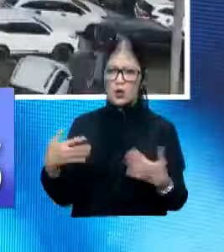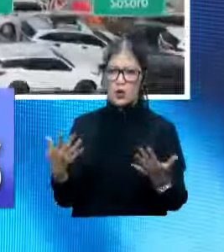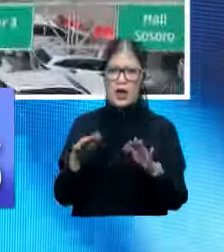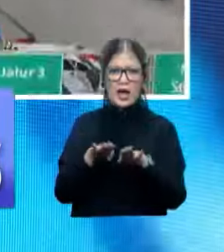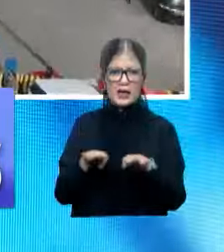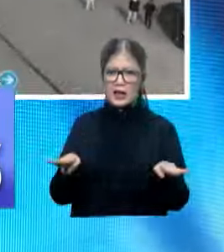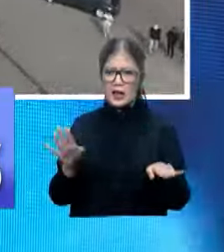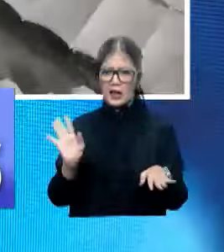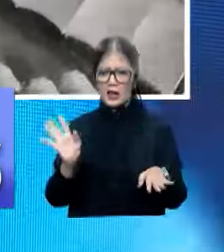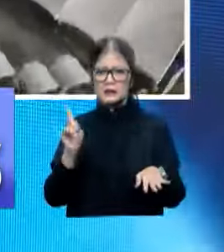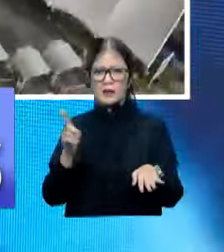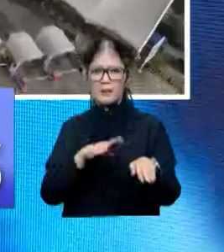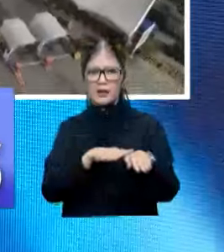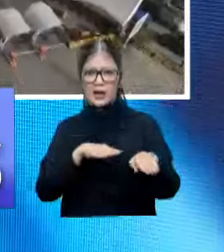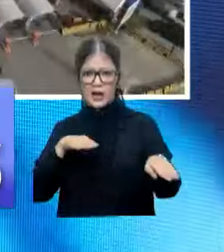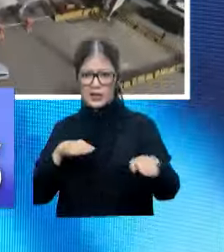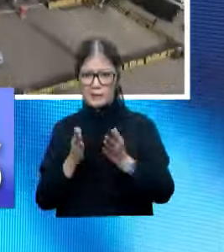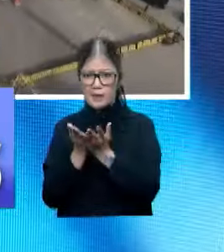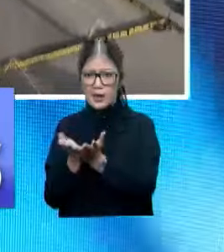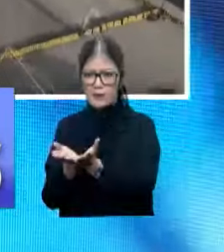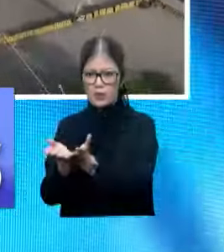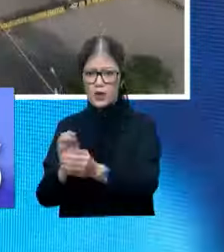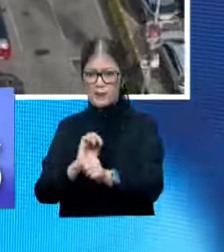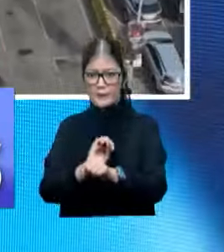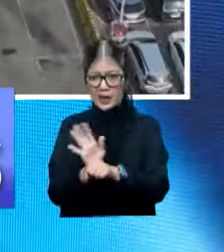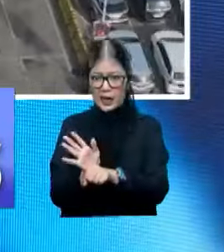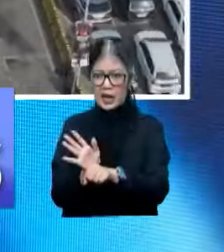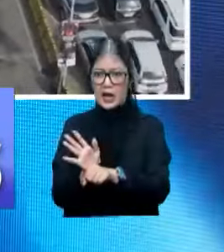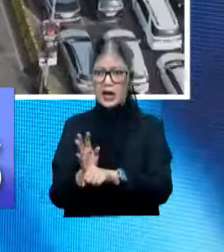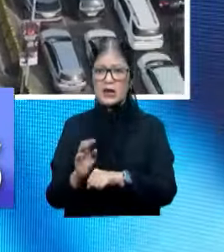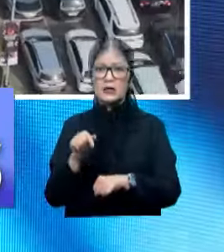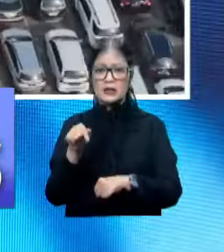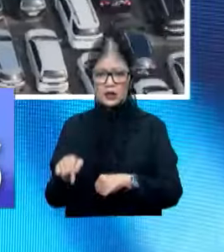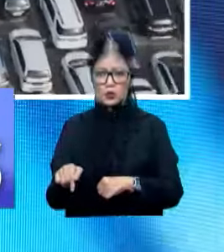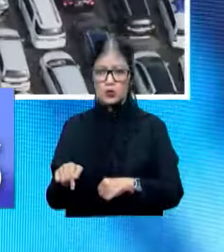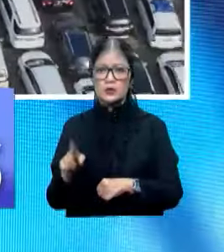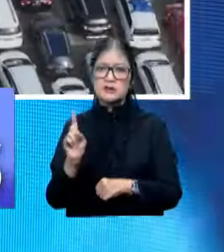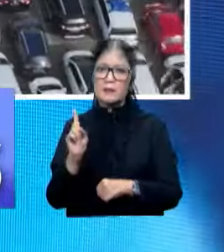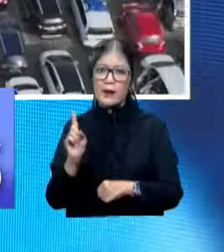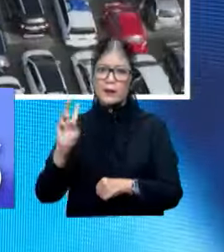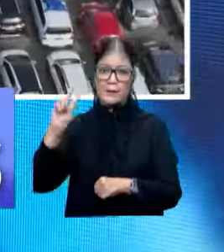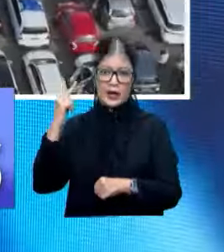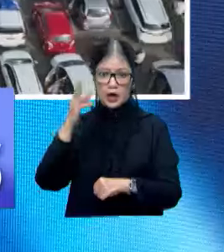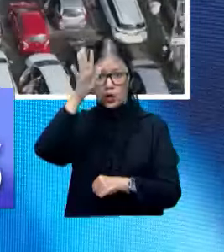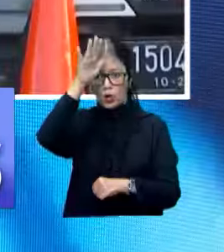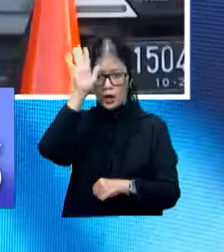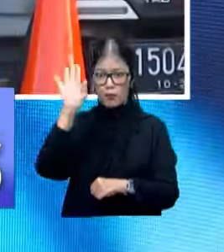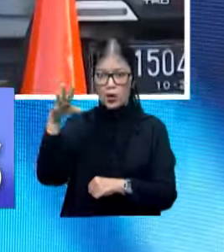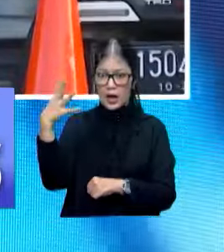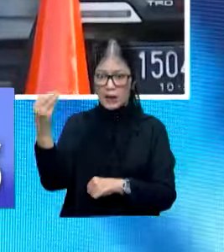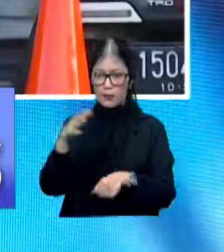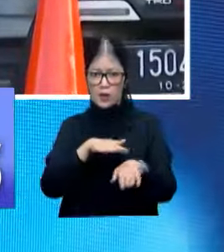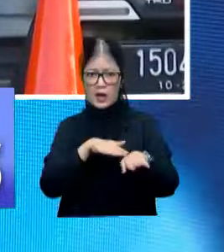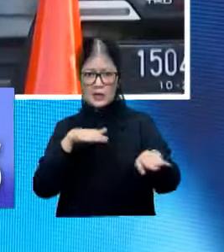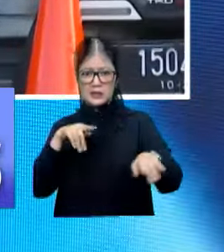ketika mengantri di Pelabuhan Merak Lampung, di Pelabuhan Merak Banten ini, karena tadi dari para pemudik yang sudah mengantri sejak pukul